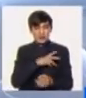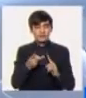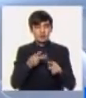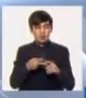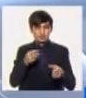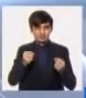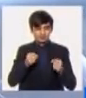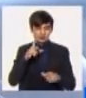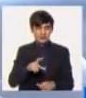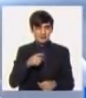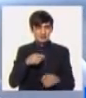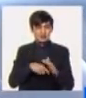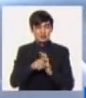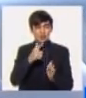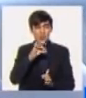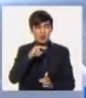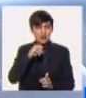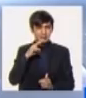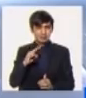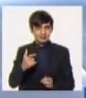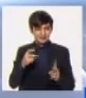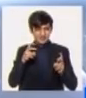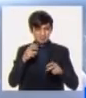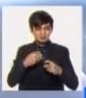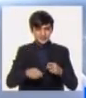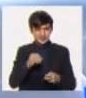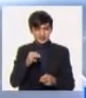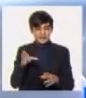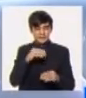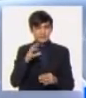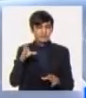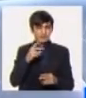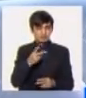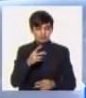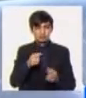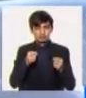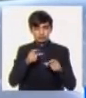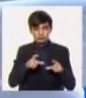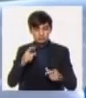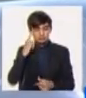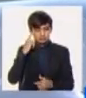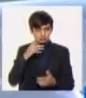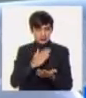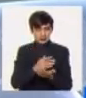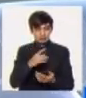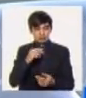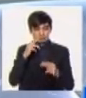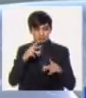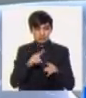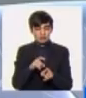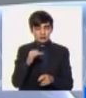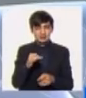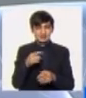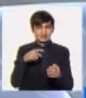пилота диагностировали перелом голени. Врачи говорят, что оба военных летчика в сознании. Накануне они приняли решение катапультироваться с